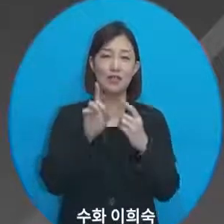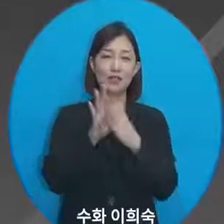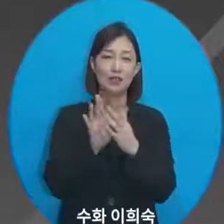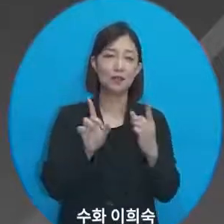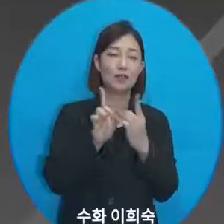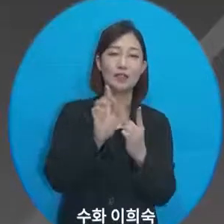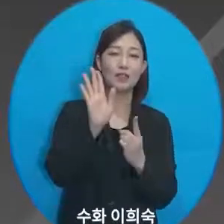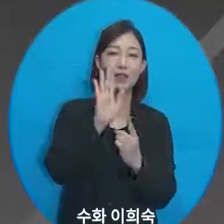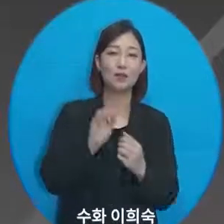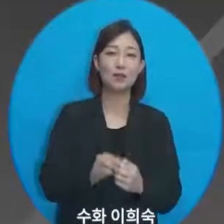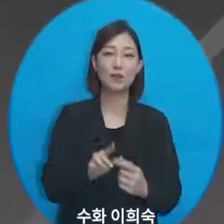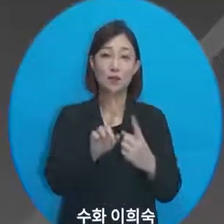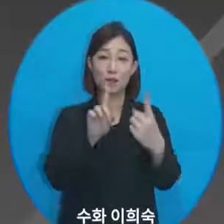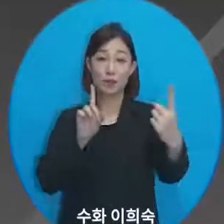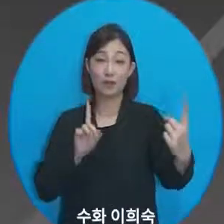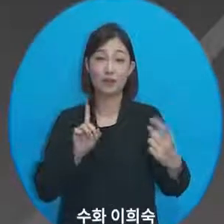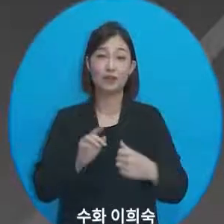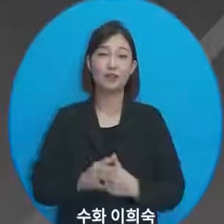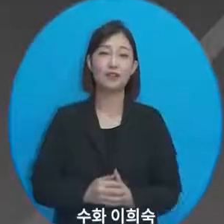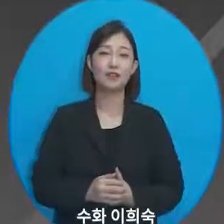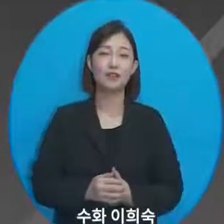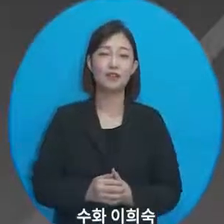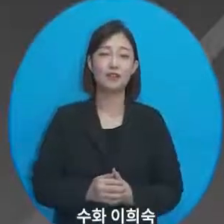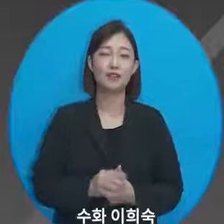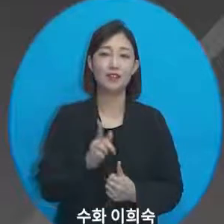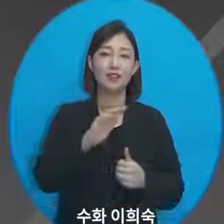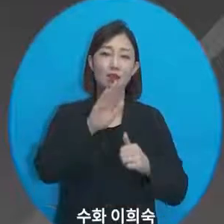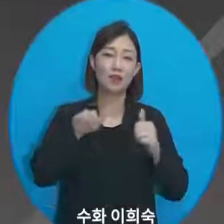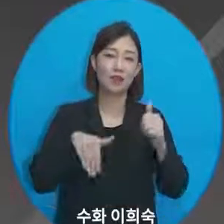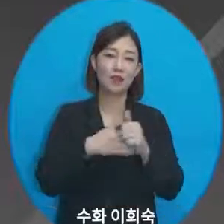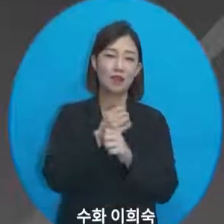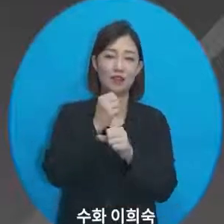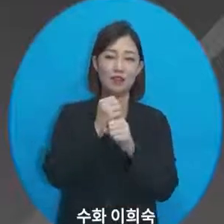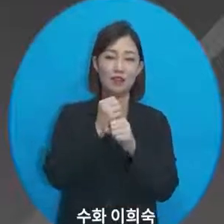있습니다. 그래서 언택트한 환경을 만들어 나가는데